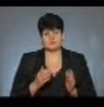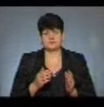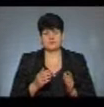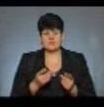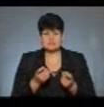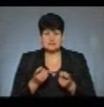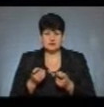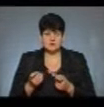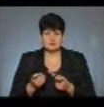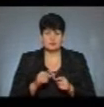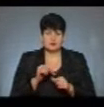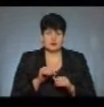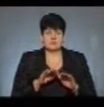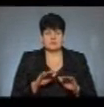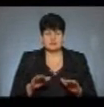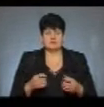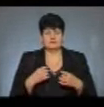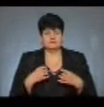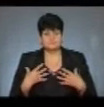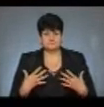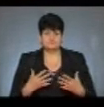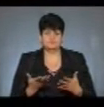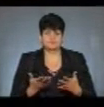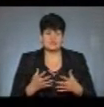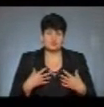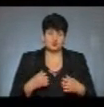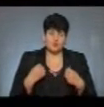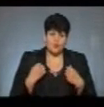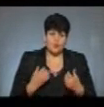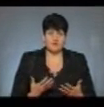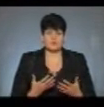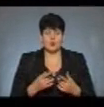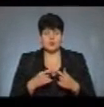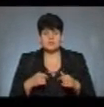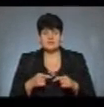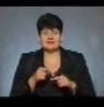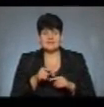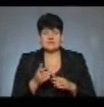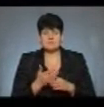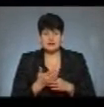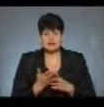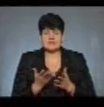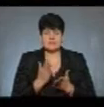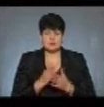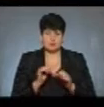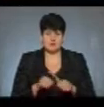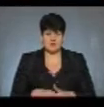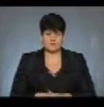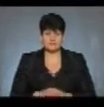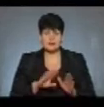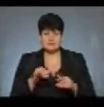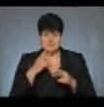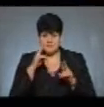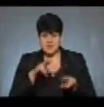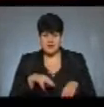до різноманітних свят, а також під час оздоровчого сезону десь їх оздоровити, тобто реалізувати ті пільги, на які вони мають право. Після